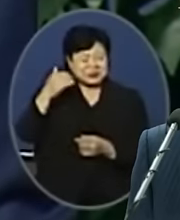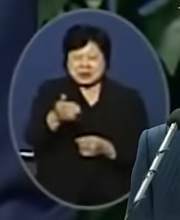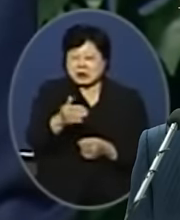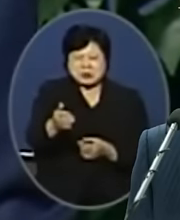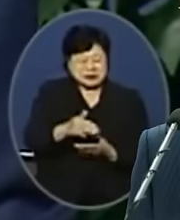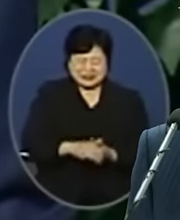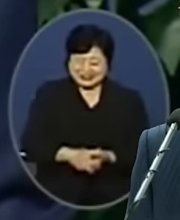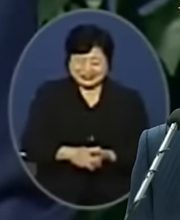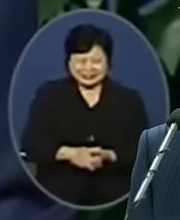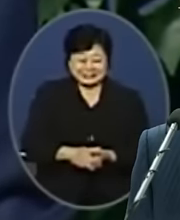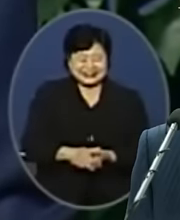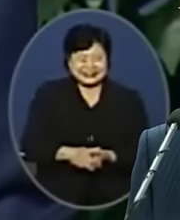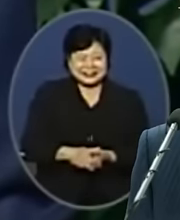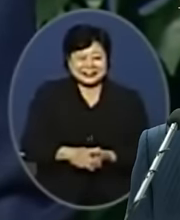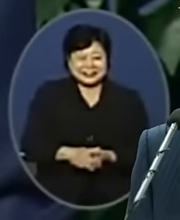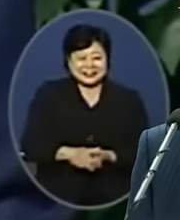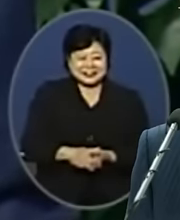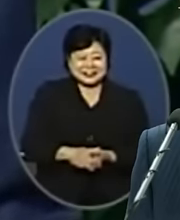하고 있어요.